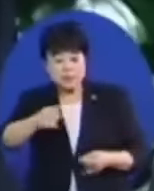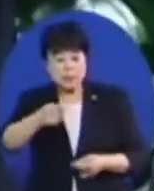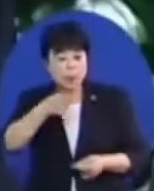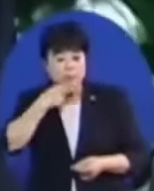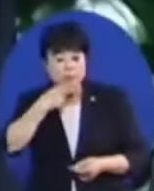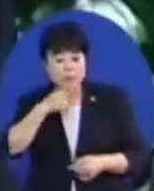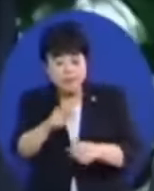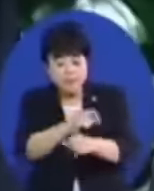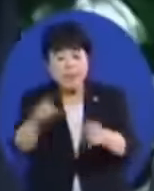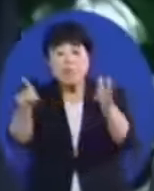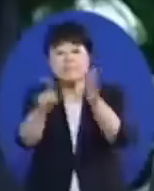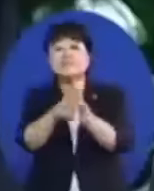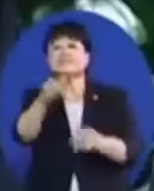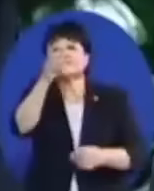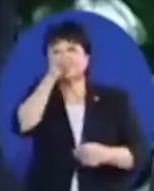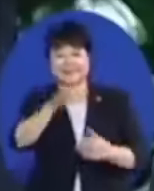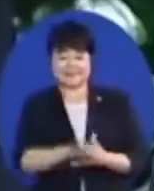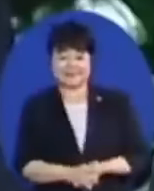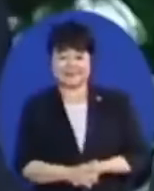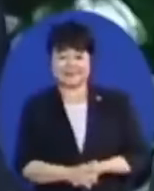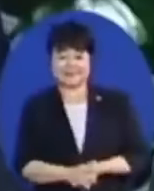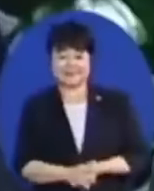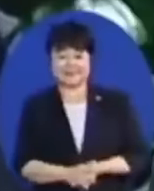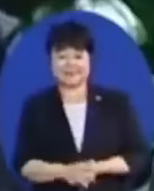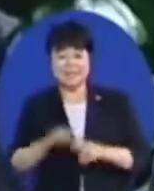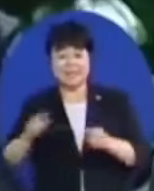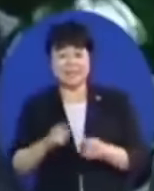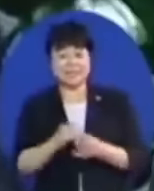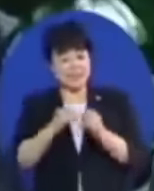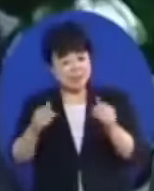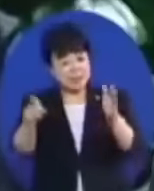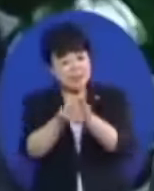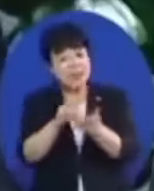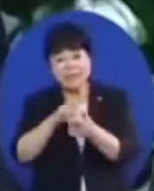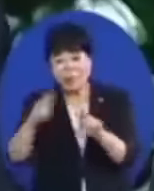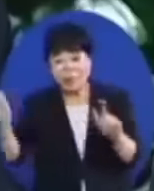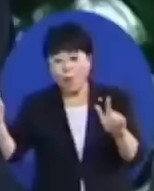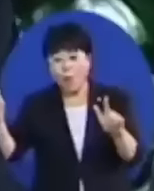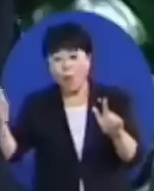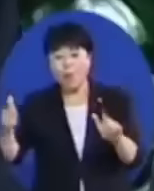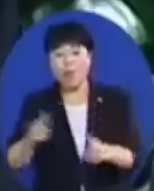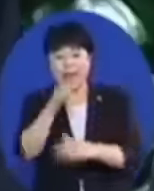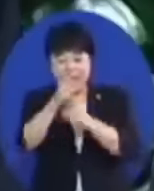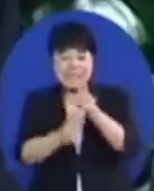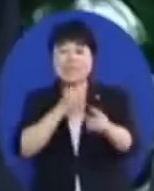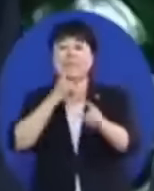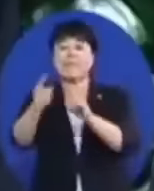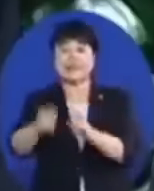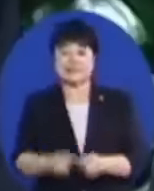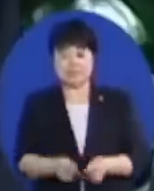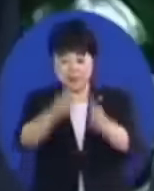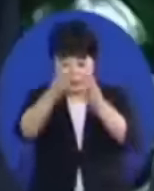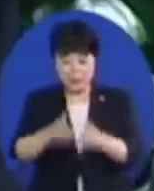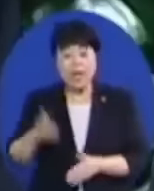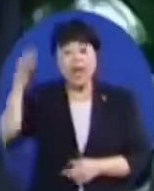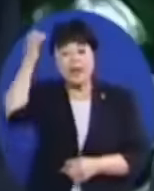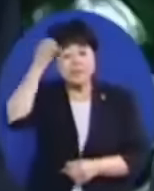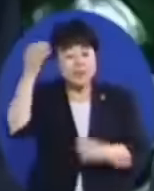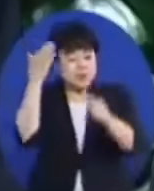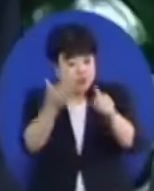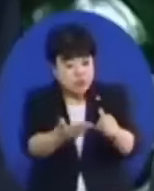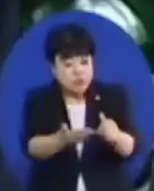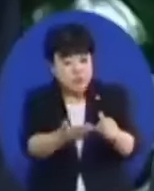않은 특별한 믿음을 가지고 있는 것입니다. 일반적인 사람들의 믿음이 아니라 우리는 하나님 말씀을 통해서 성령이 우리에게